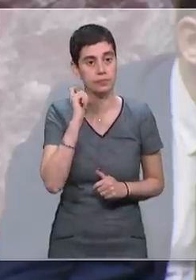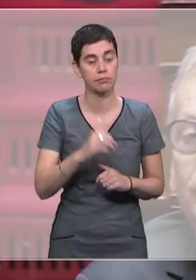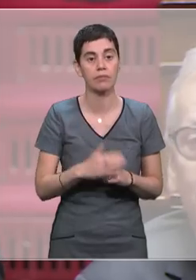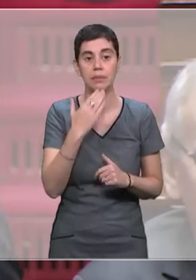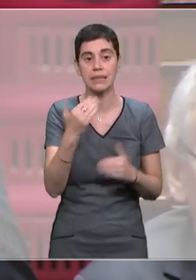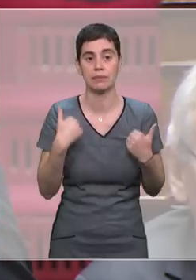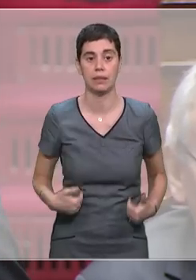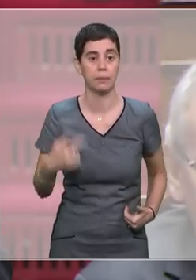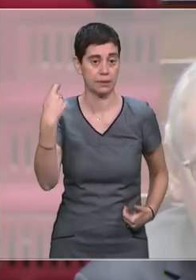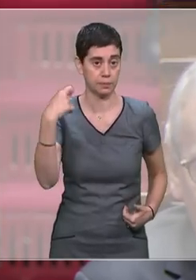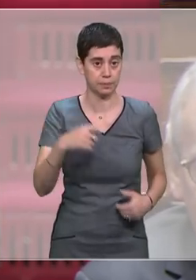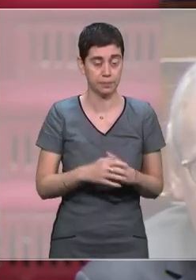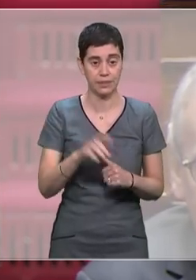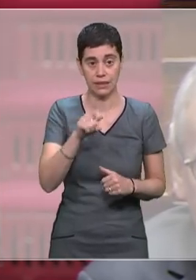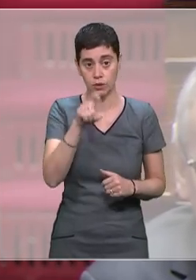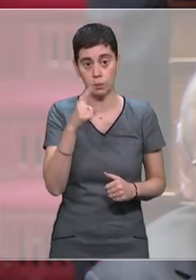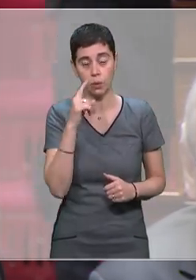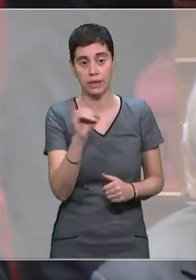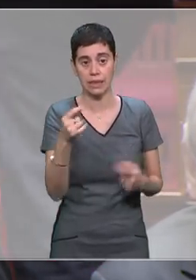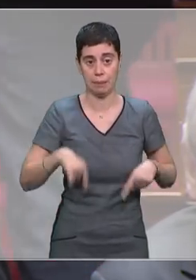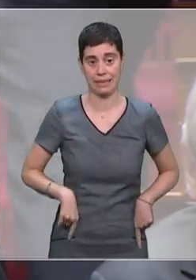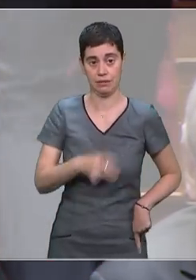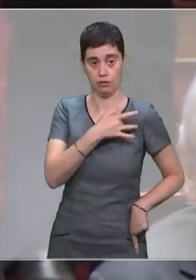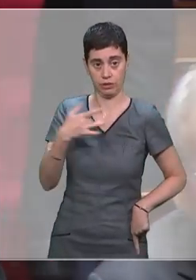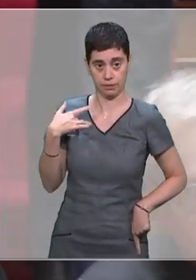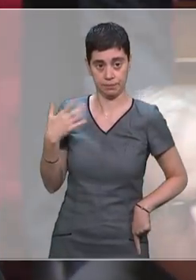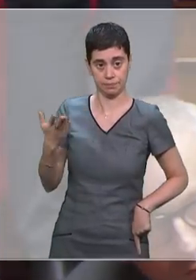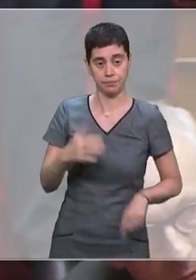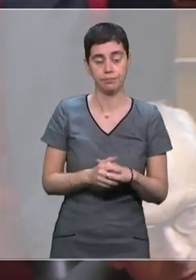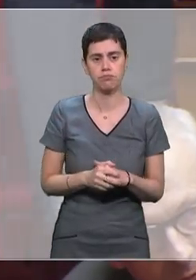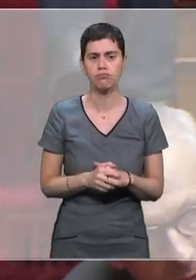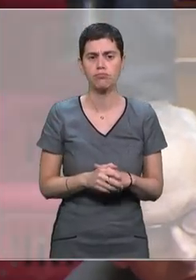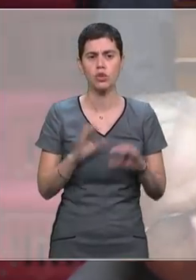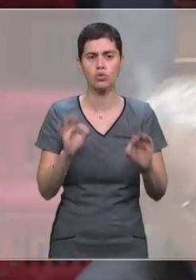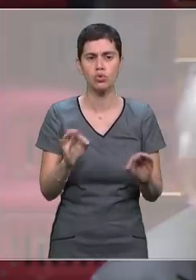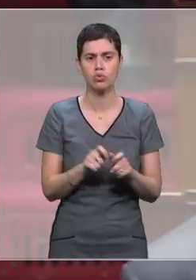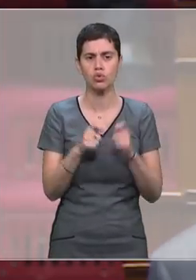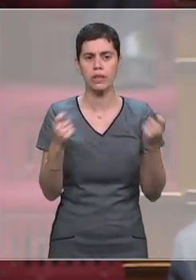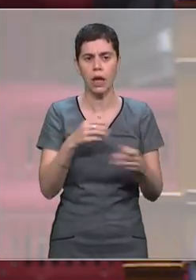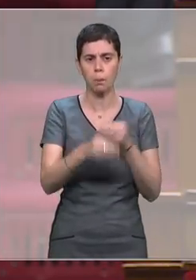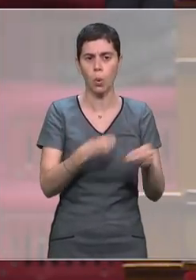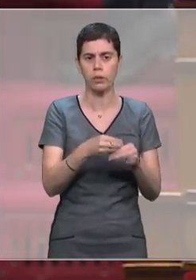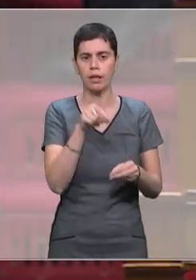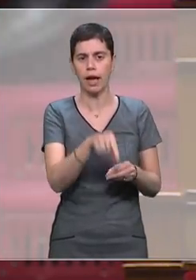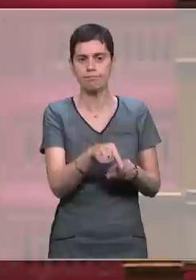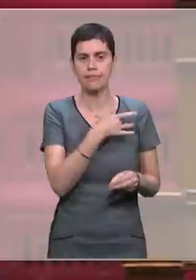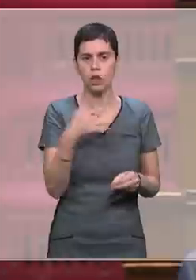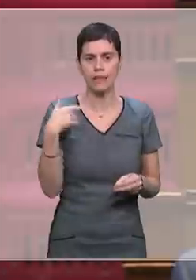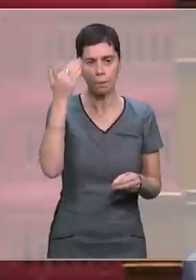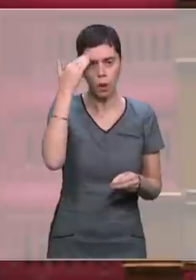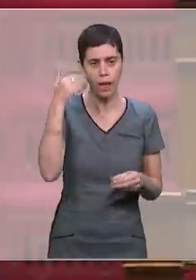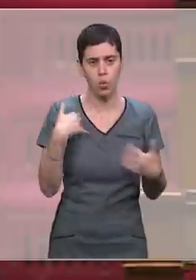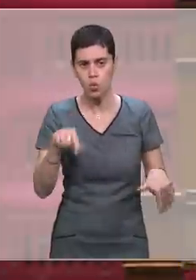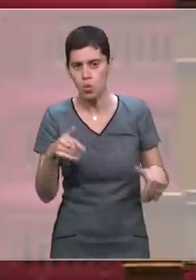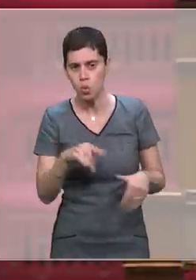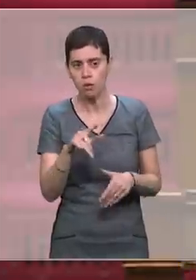Merci, Madame la Présidente. Ma question s'adresse à Monsieur le ministre de la Santé. J'ai lu dans une tribune du Monde que la santé mentale était l'enjeu du 21e